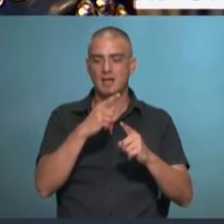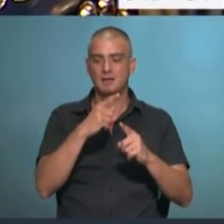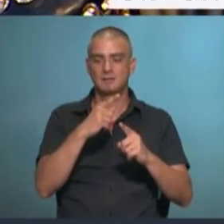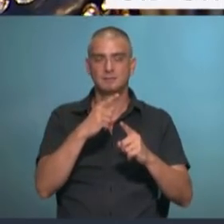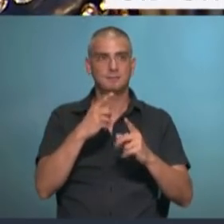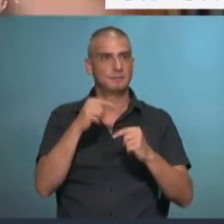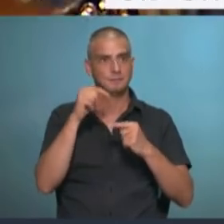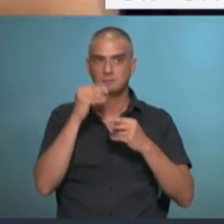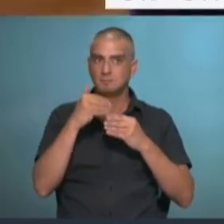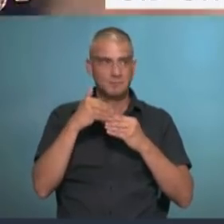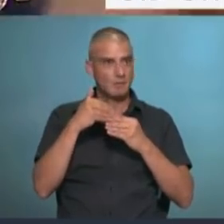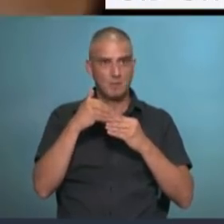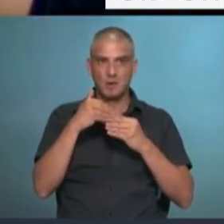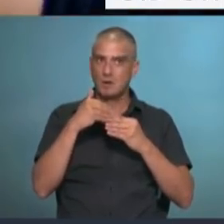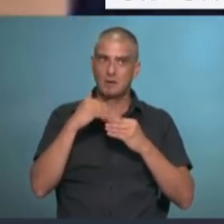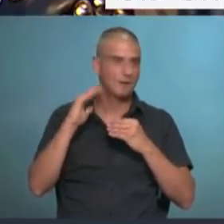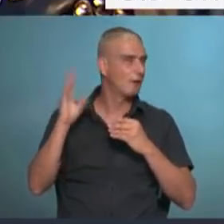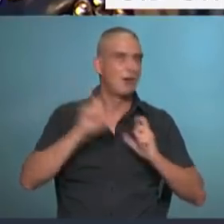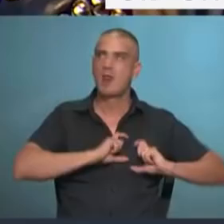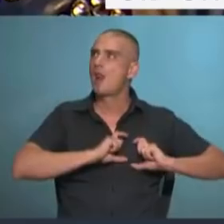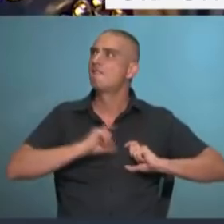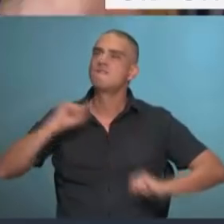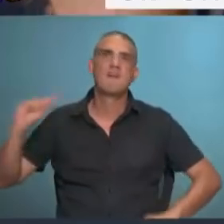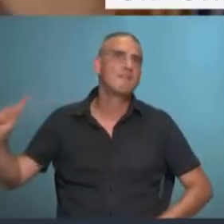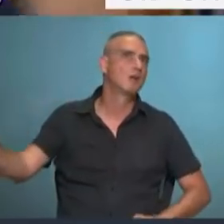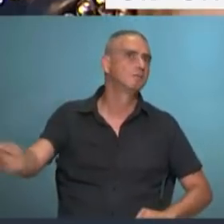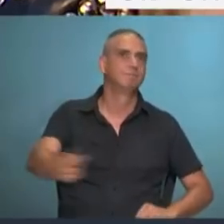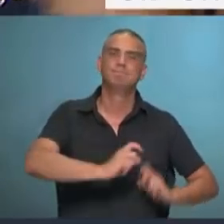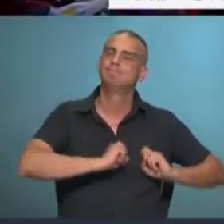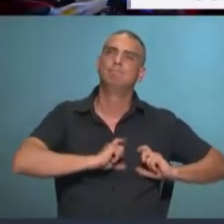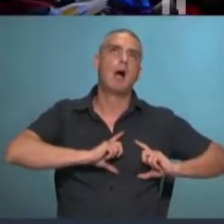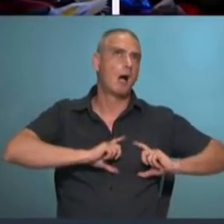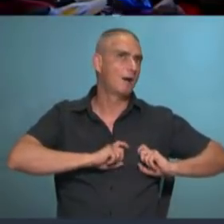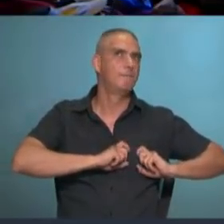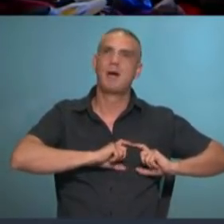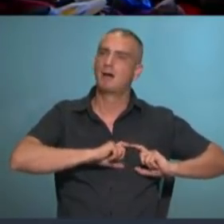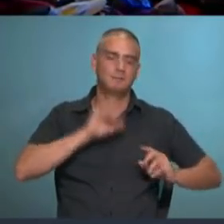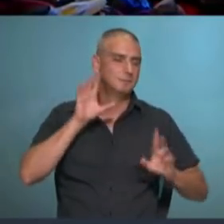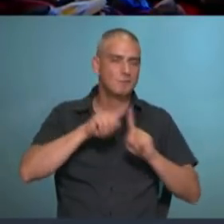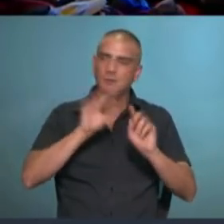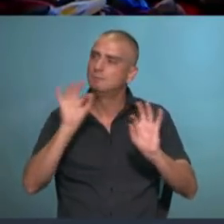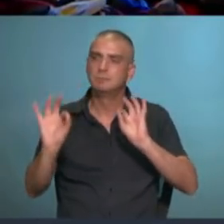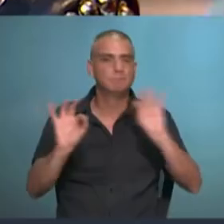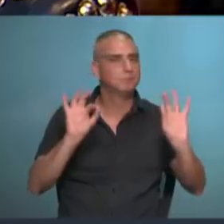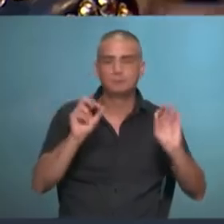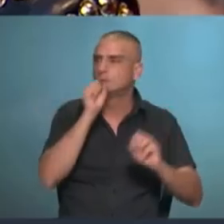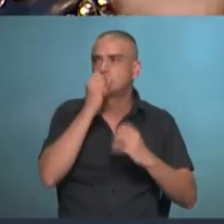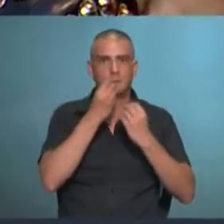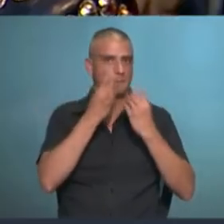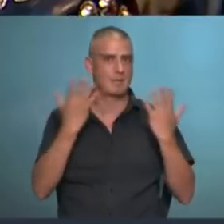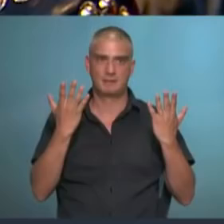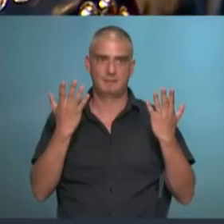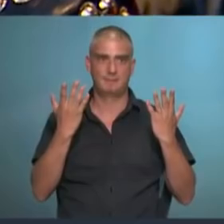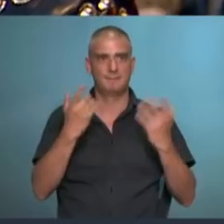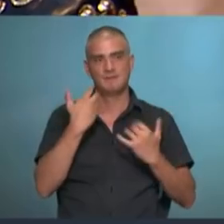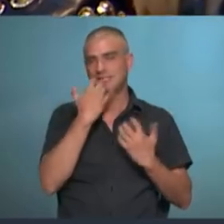מפה לכל הלבבות שיש פה בקהל, הגעת ודקרת עם שיר מדהים והבאת